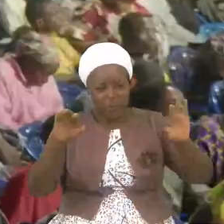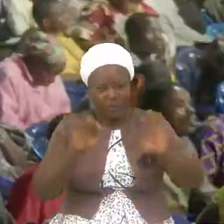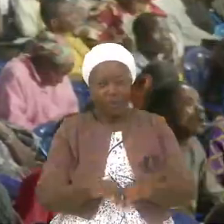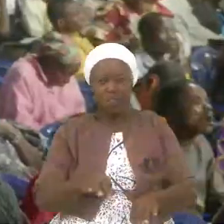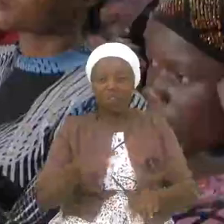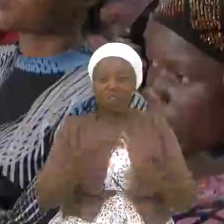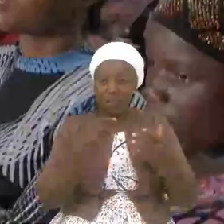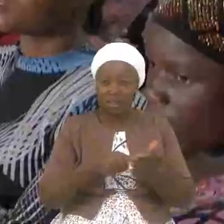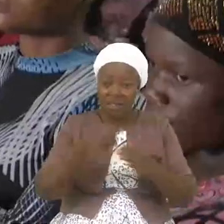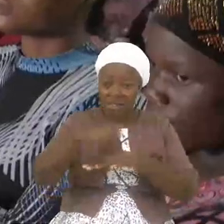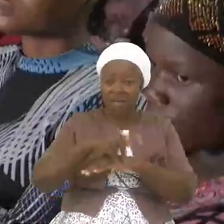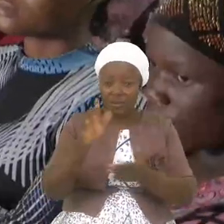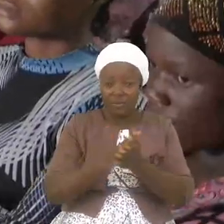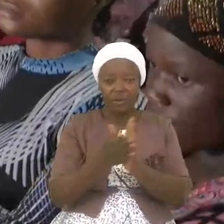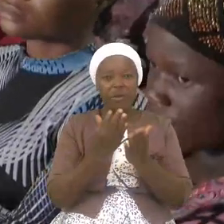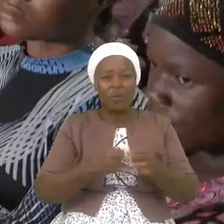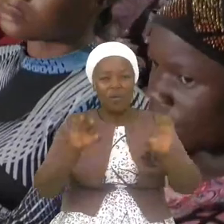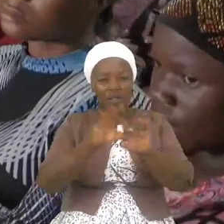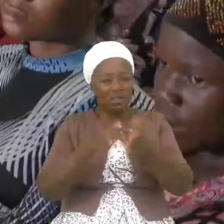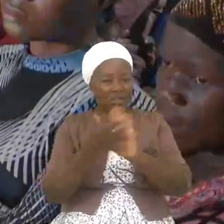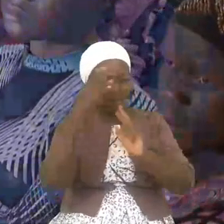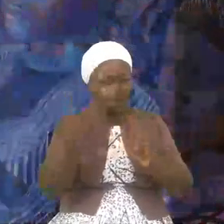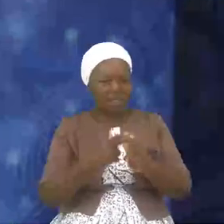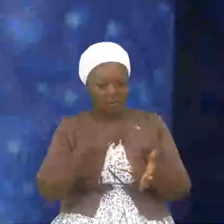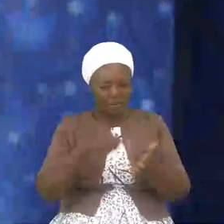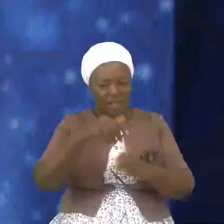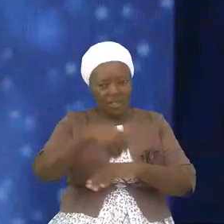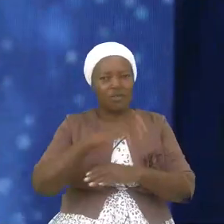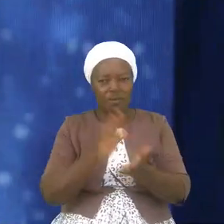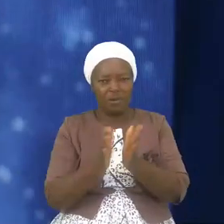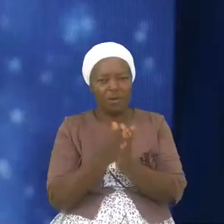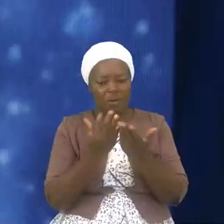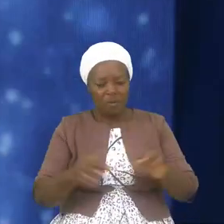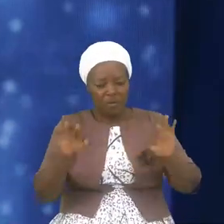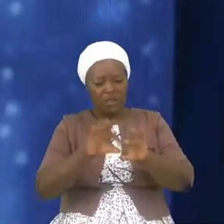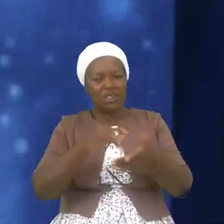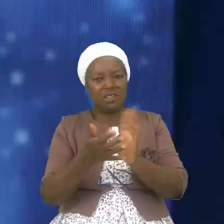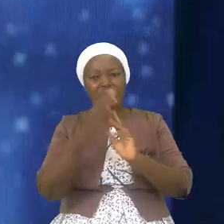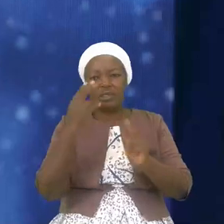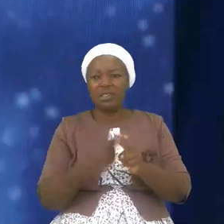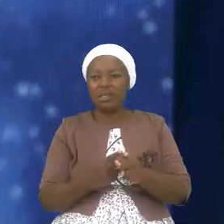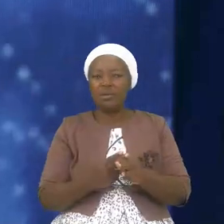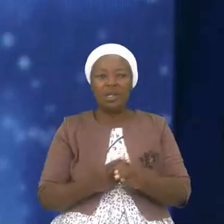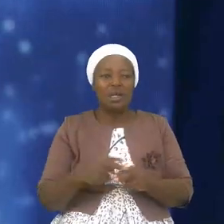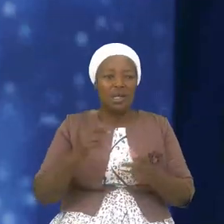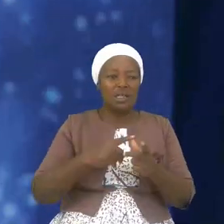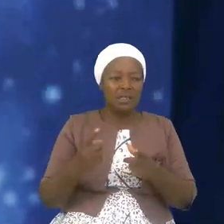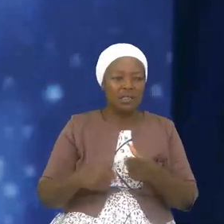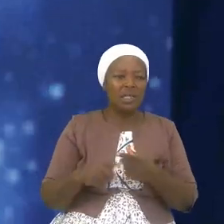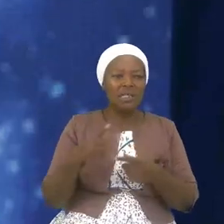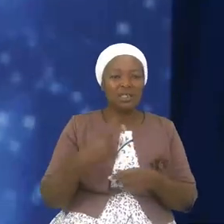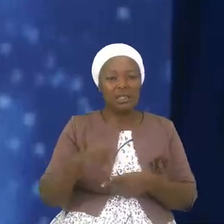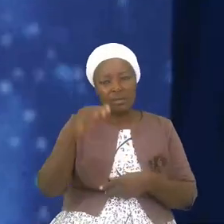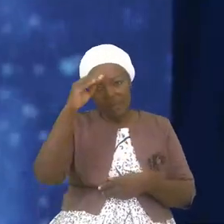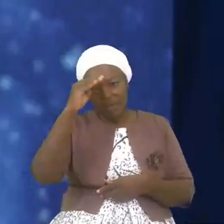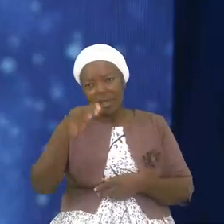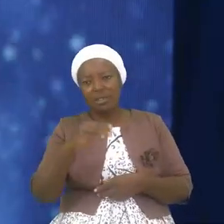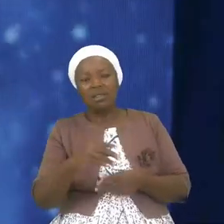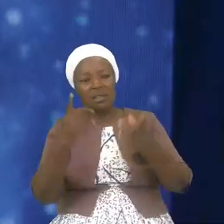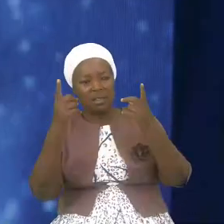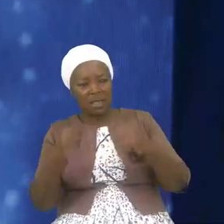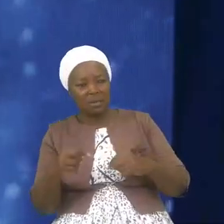soir, tu seras digne. Ce soir, tu seras digne. Voyons l'homme, le centenier est venu, et